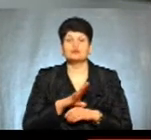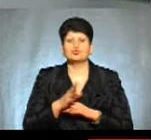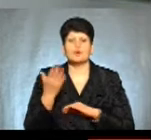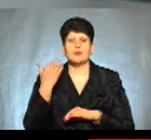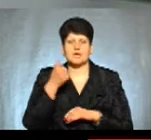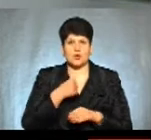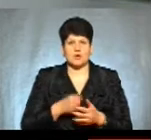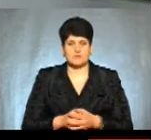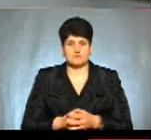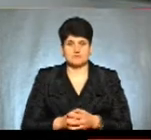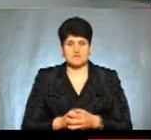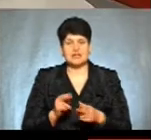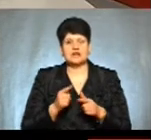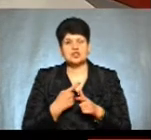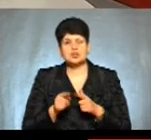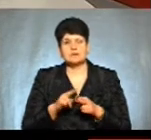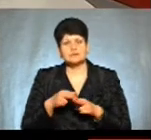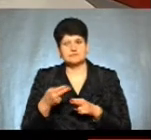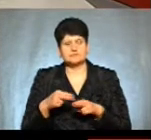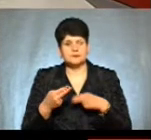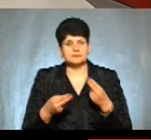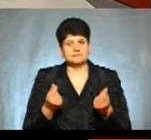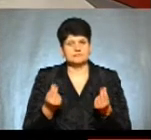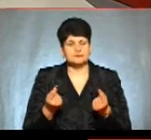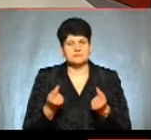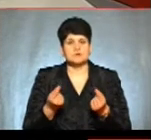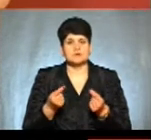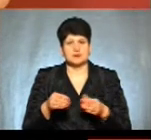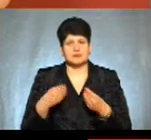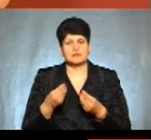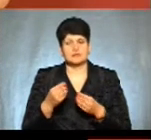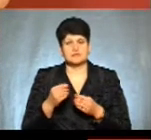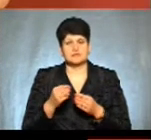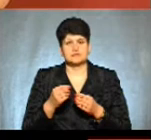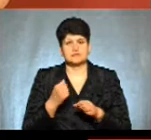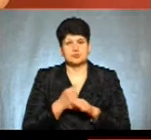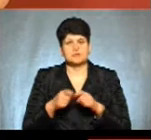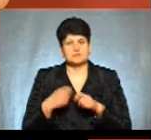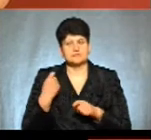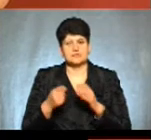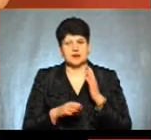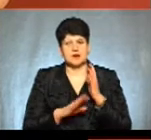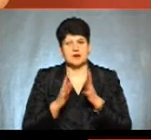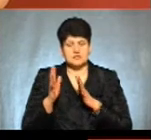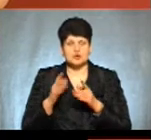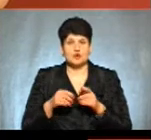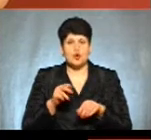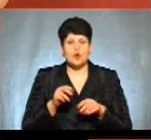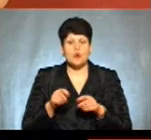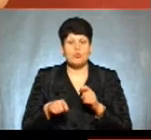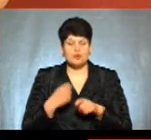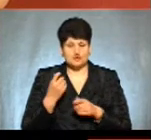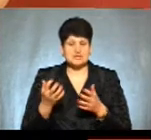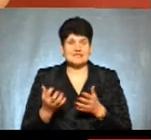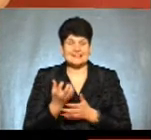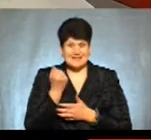попередні роки. Чи відшкодовується фінансова шкода завдана лісу? Якщо правопорушник знайдений тут же на місці,